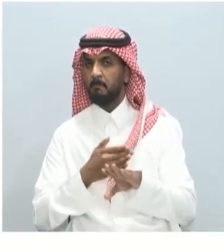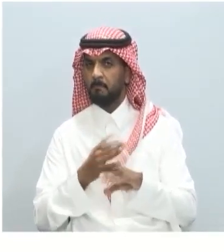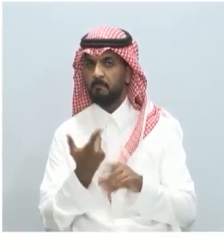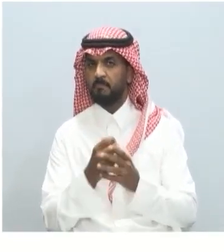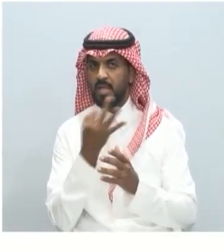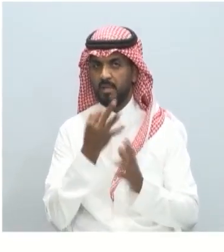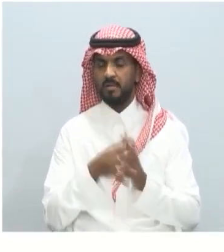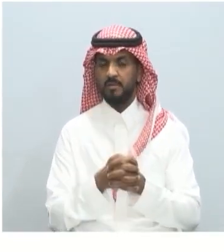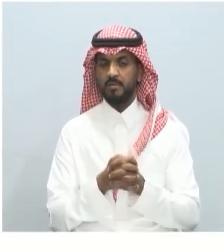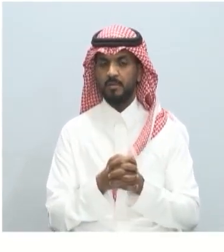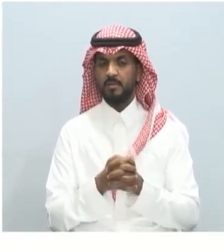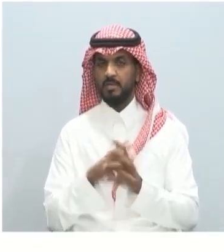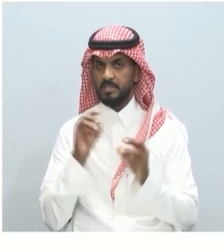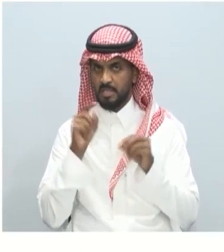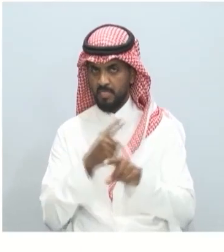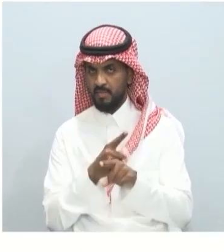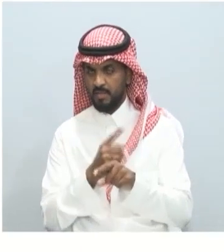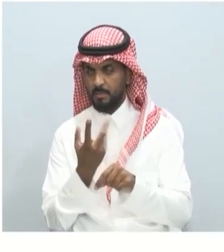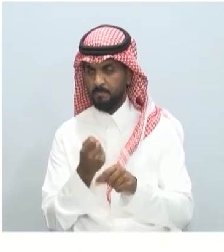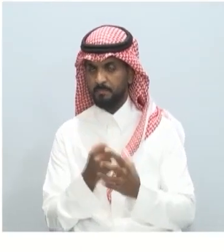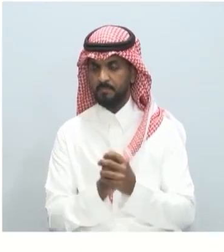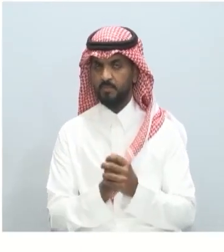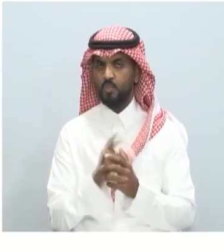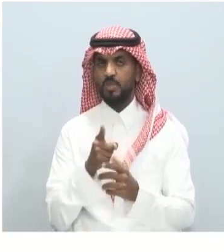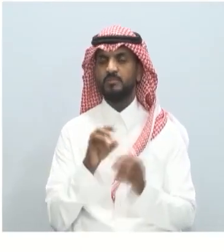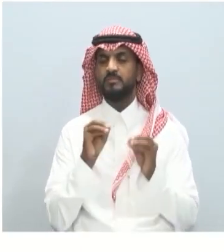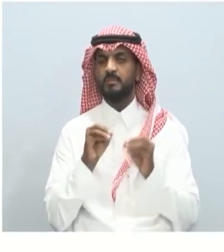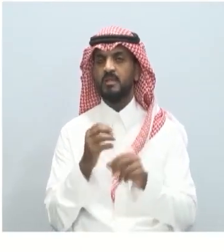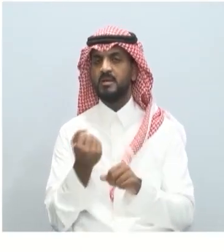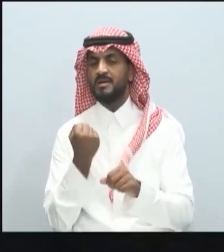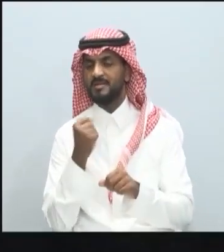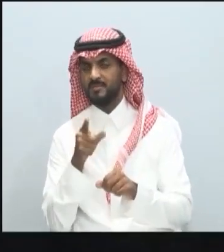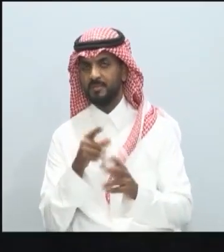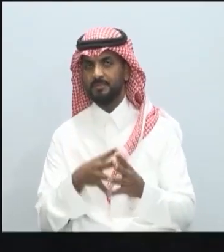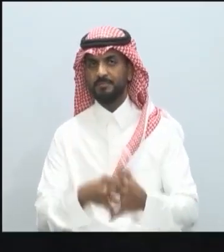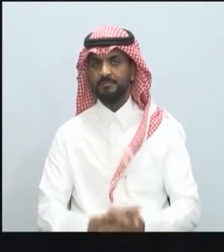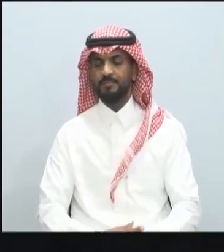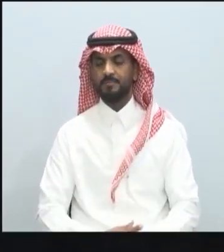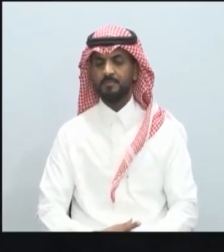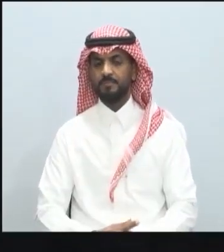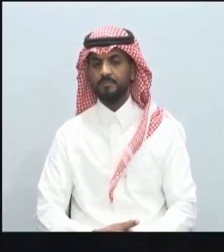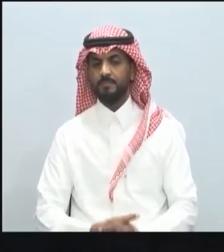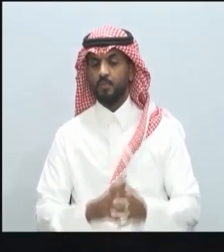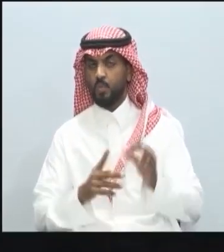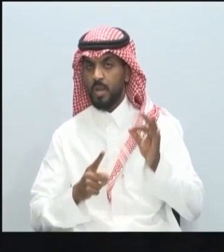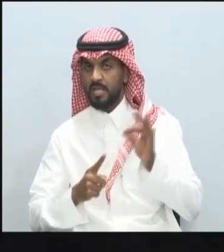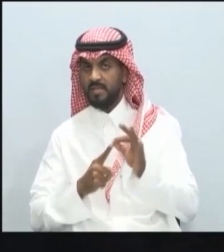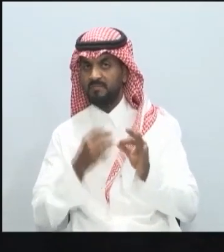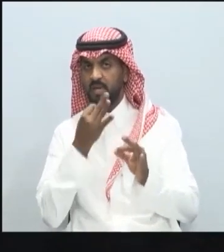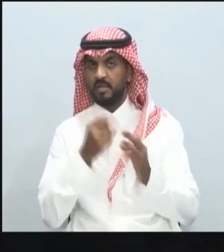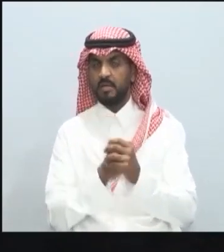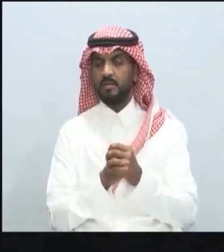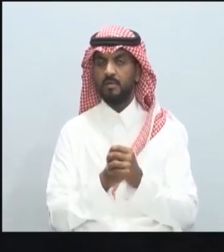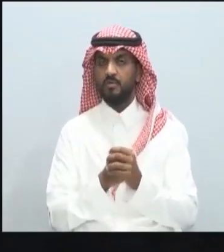القراءه انا ساضع الزمن الذي قد استغرقته في القراءه وانت ستضع ايضا زمنا استغرقته في القراءه وهذا هو الهدف ان تقرا